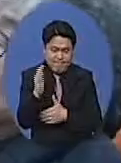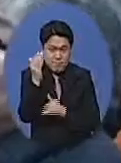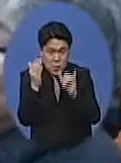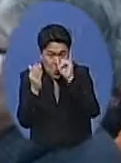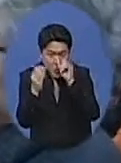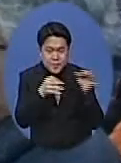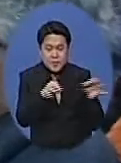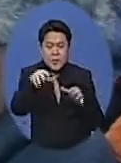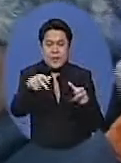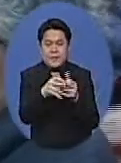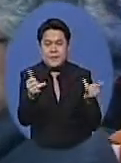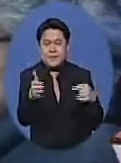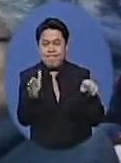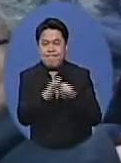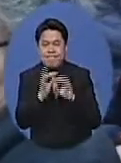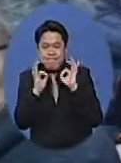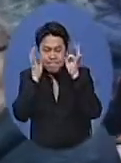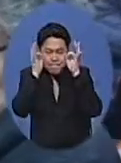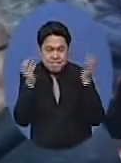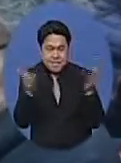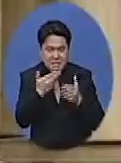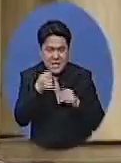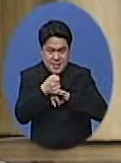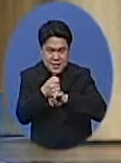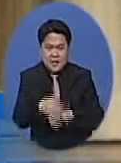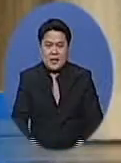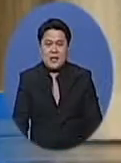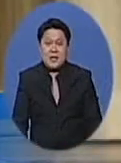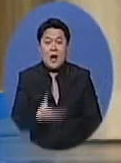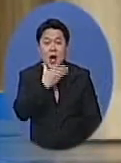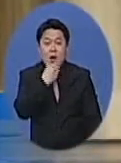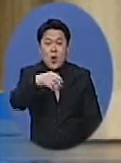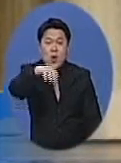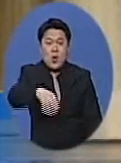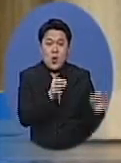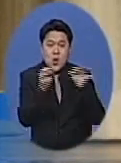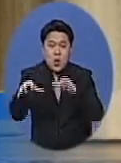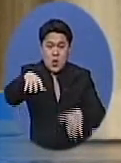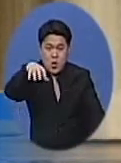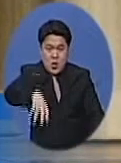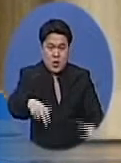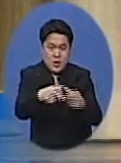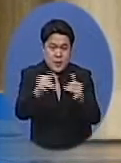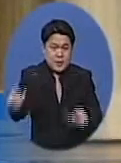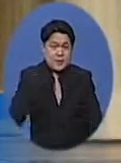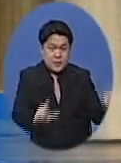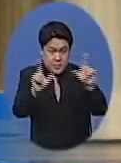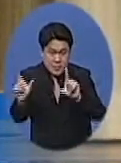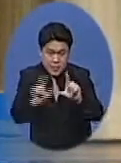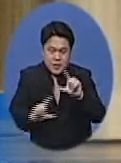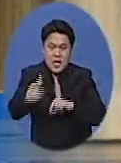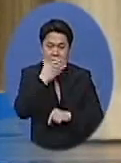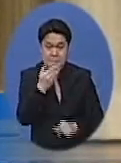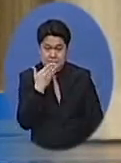위하여 최선을 다하여 열심히 일하겠다고 밝혔습니다. 복지도시 김해에서 장애인의 삶이